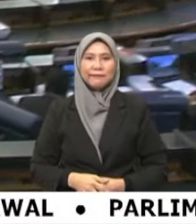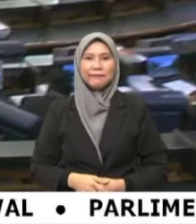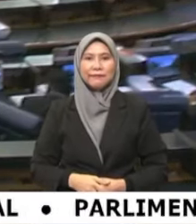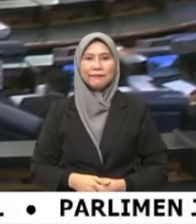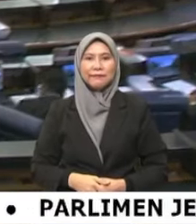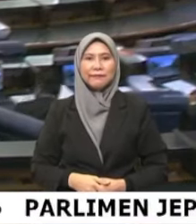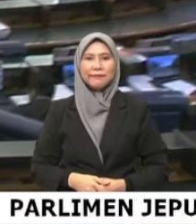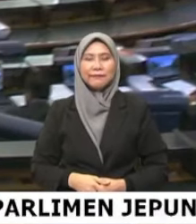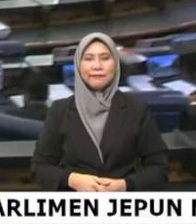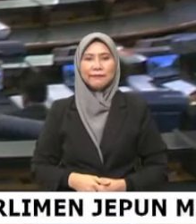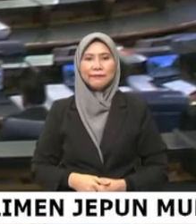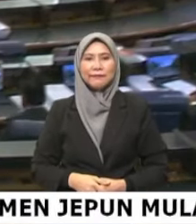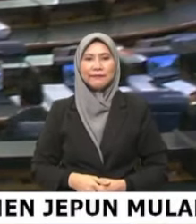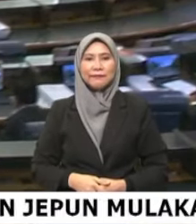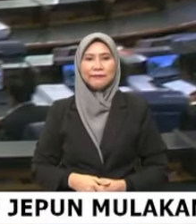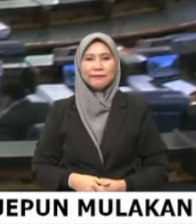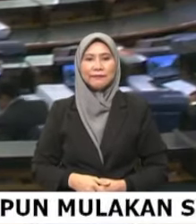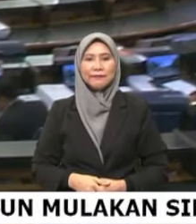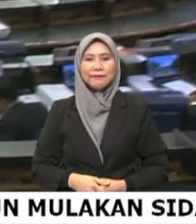Silakan.